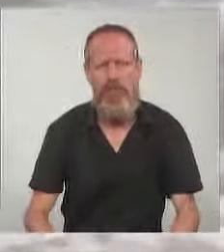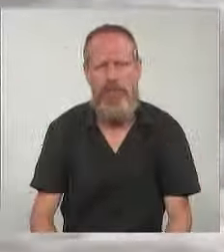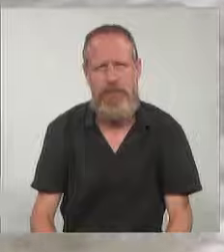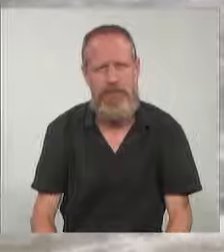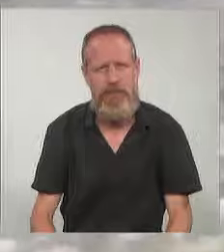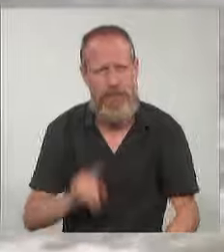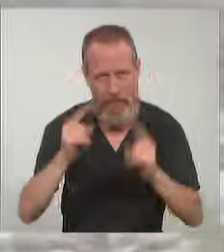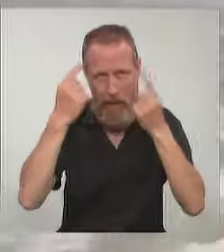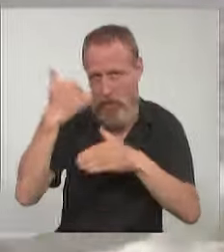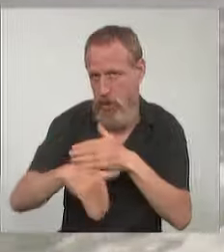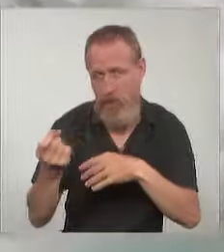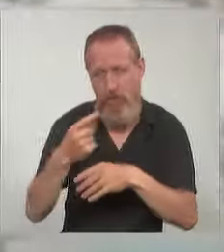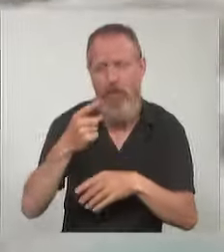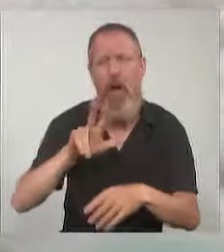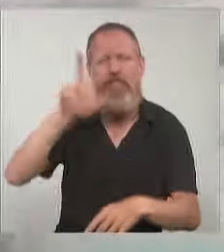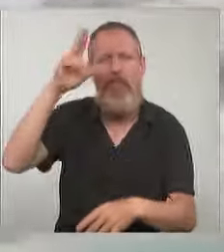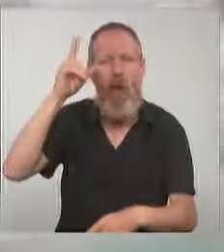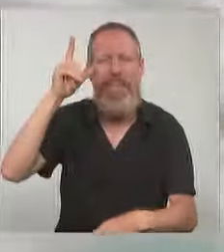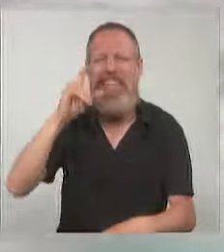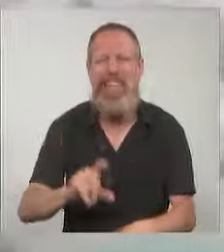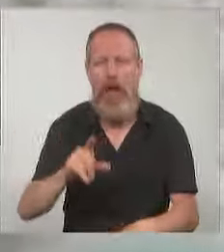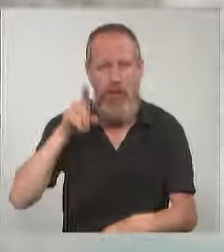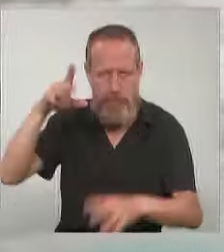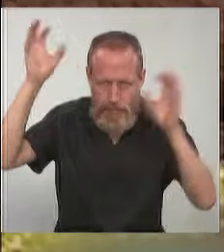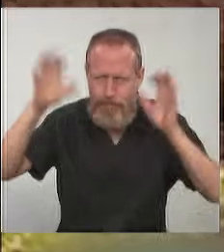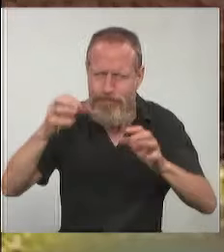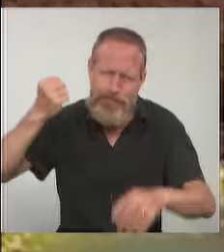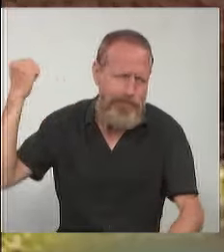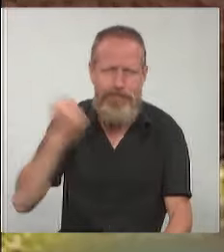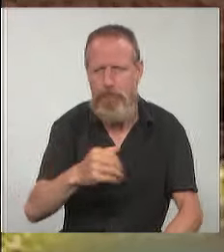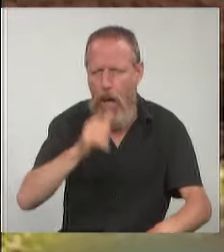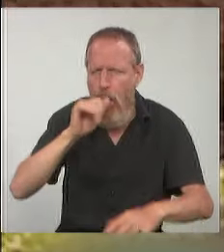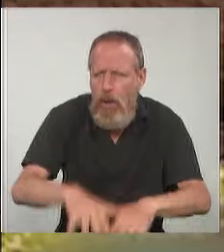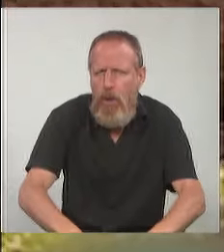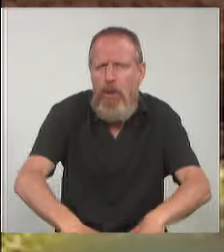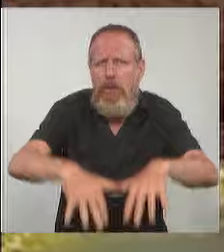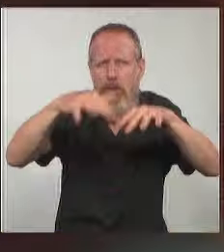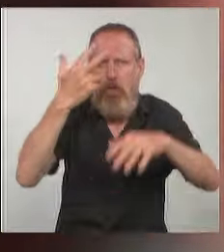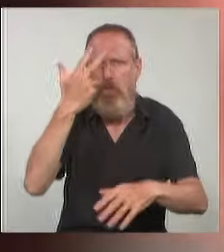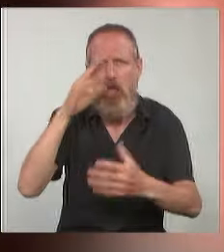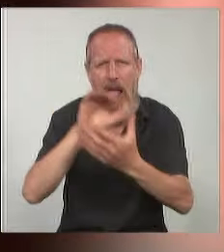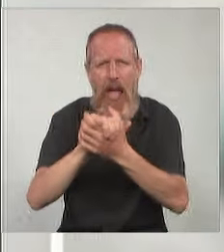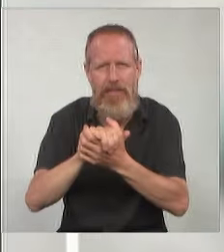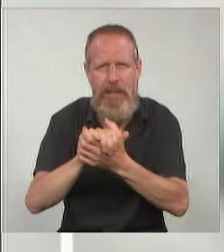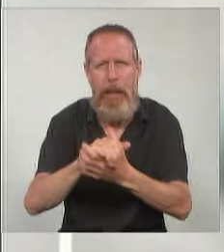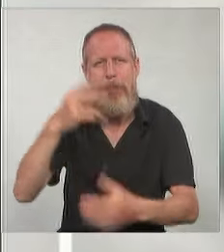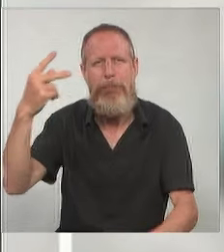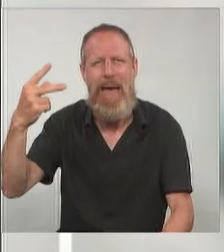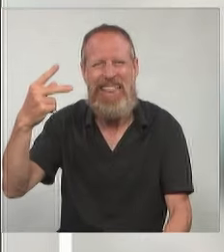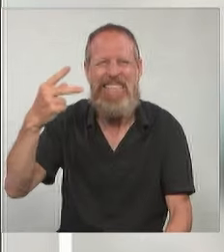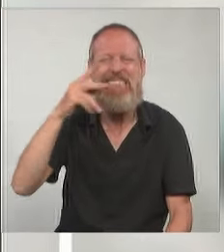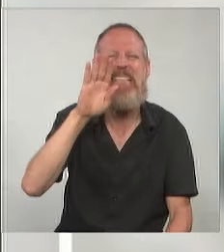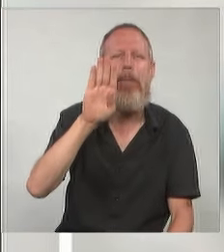בסוף השבוע בצפון איטליה, שם ירדו גשמים עזים שגרמו להצפות. שלושת החברים, פטריציה, ביאנקה ובן